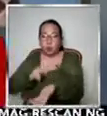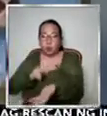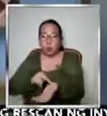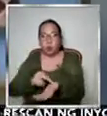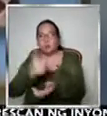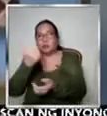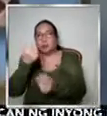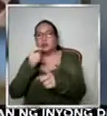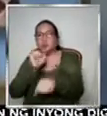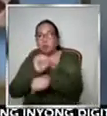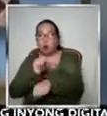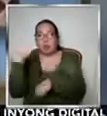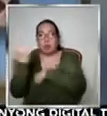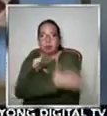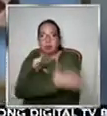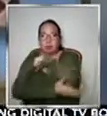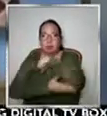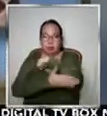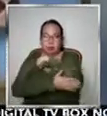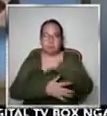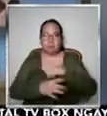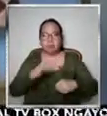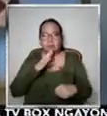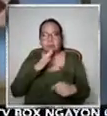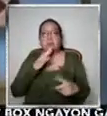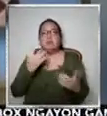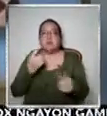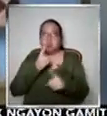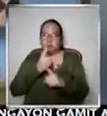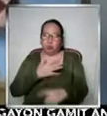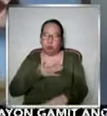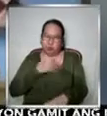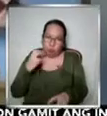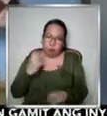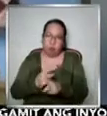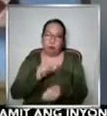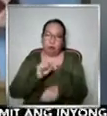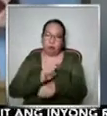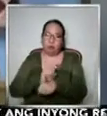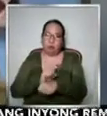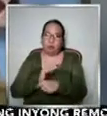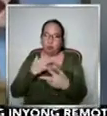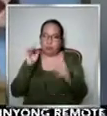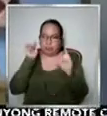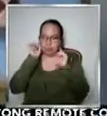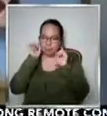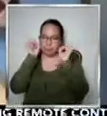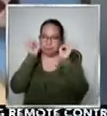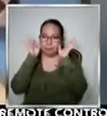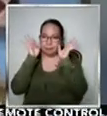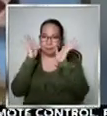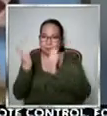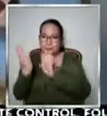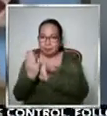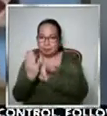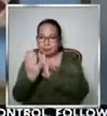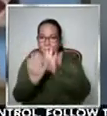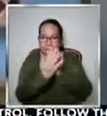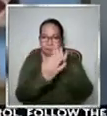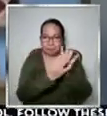sa patients. So talagang 3 times lang kami pumapasok sa patient room. So ang mga nurses as in lahat,